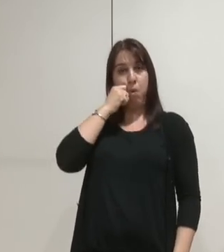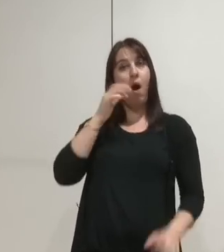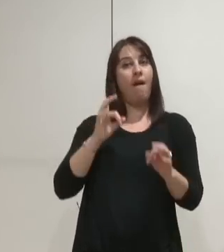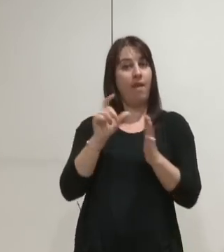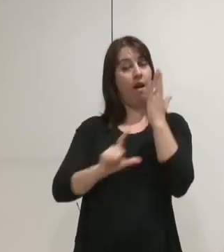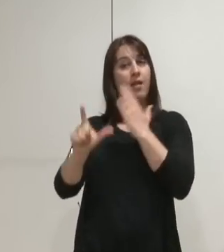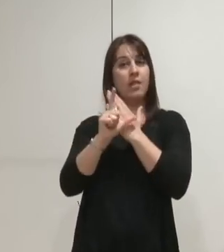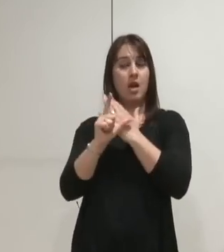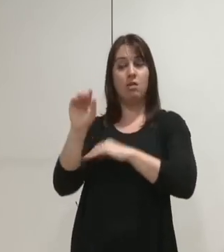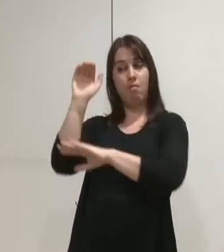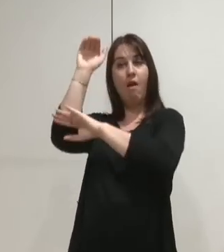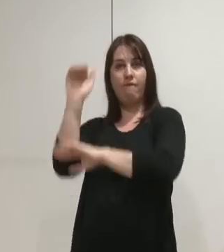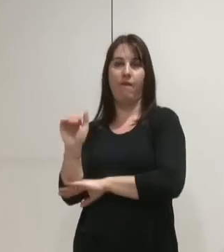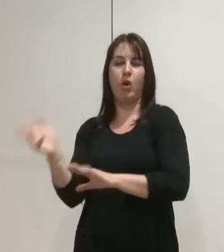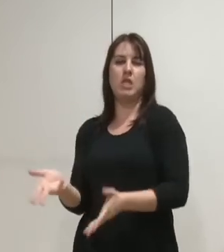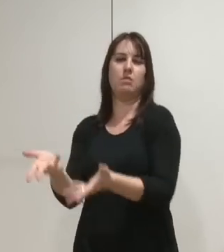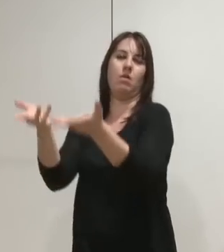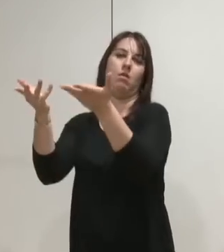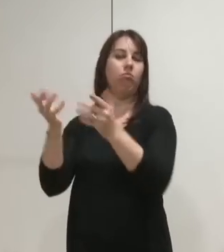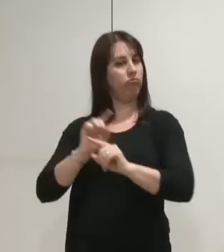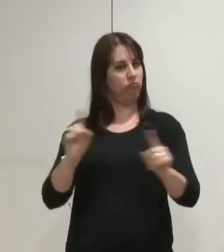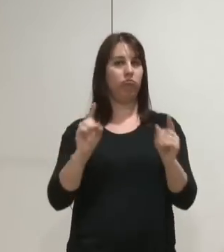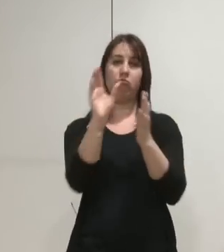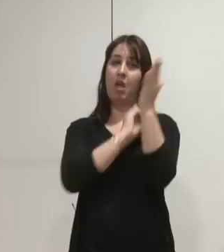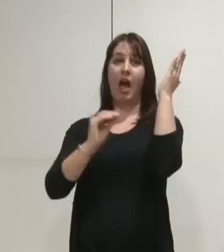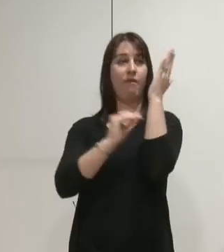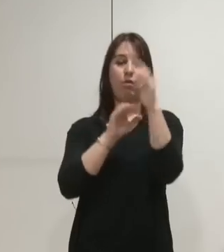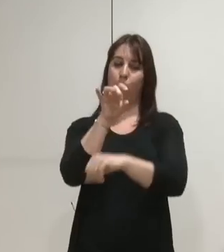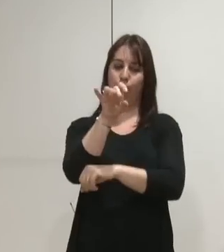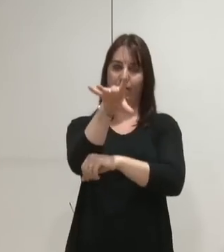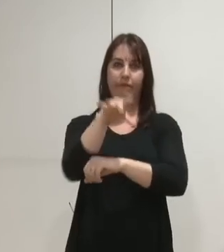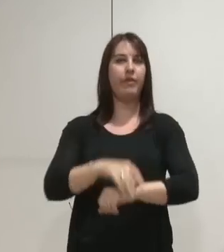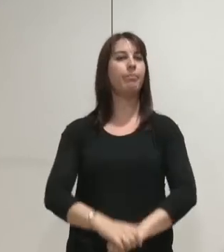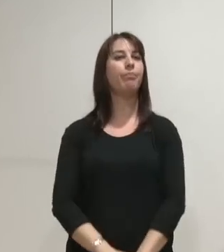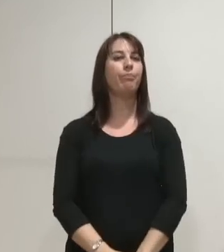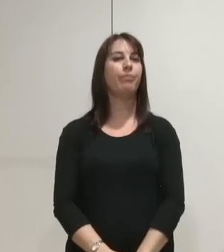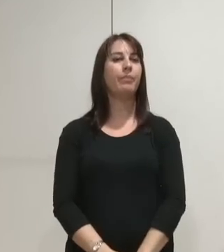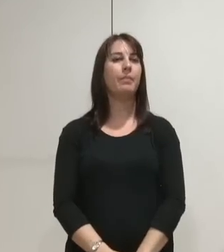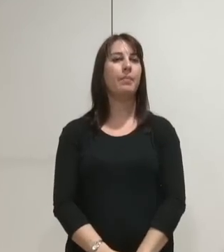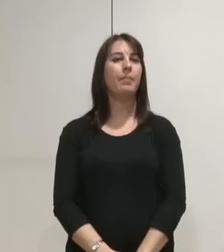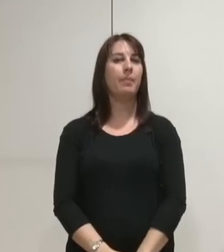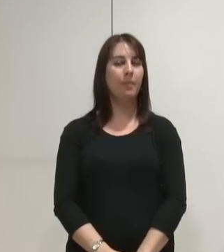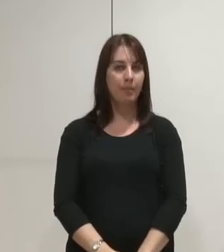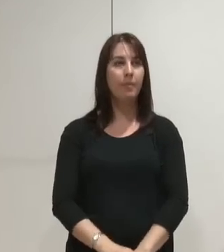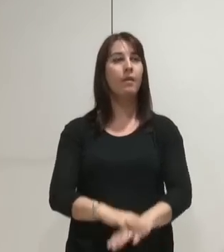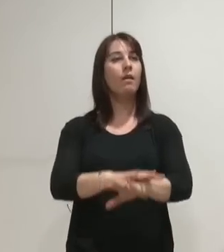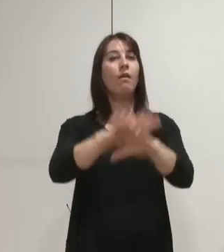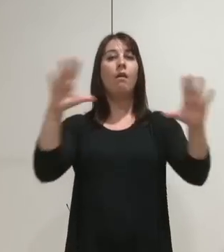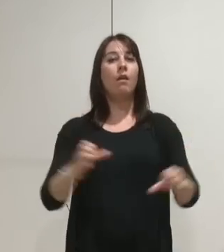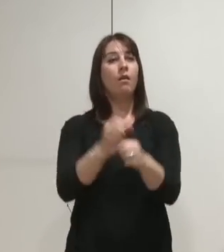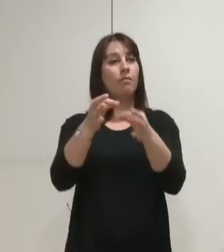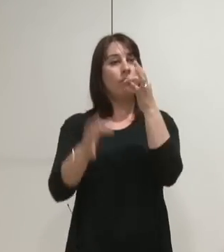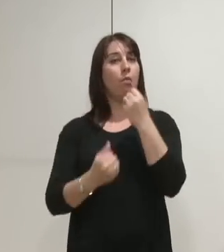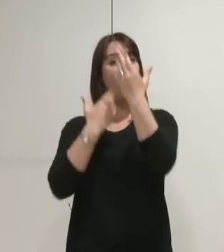favoritisme et et donc cet amendement est de fait irrecevable sur ce je mets donc cette